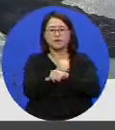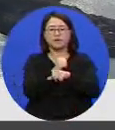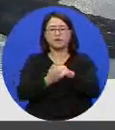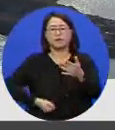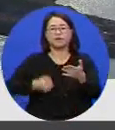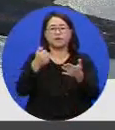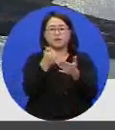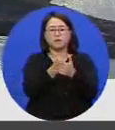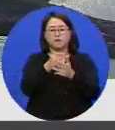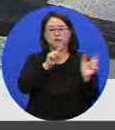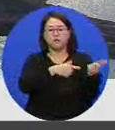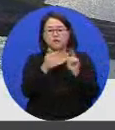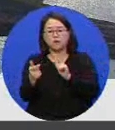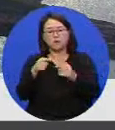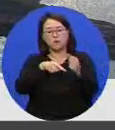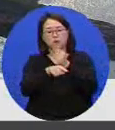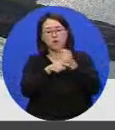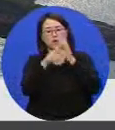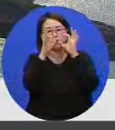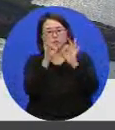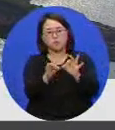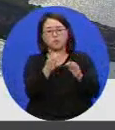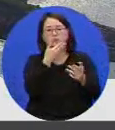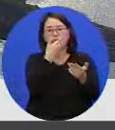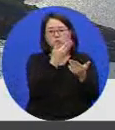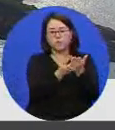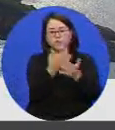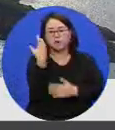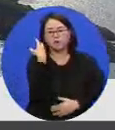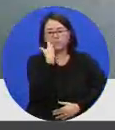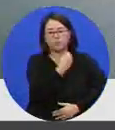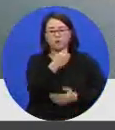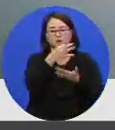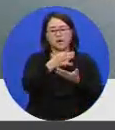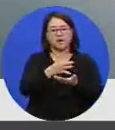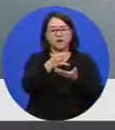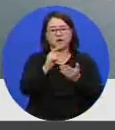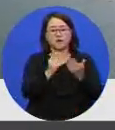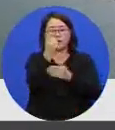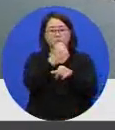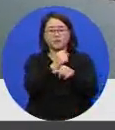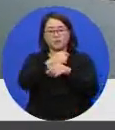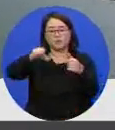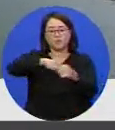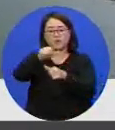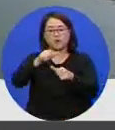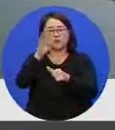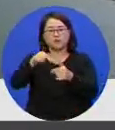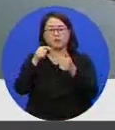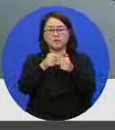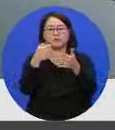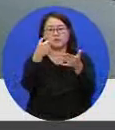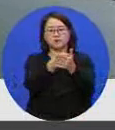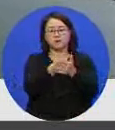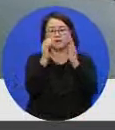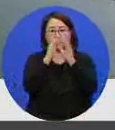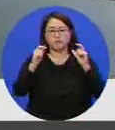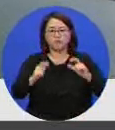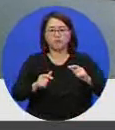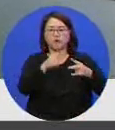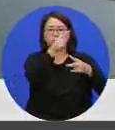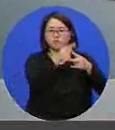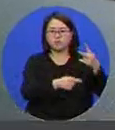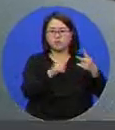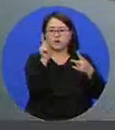국가지질공원은 지구과학적으로 중요하고 보전 가치가 높은 지역을 환경부가 지정하는 제도로 전북에서는 부안과 고창을